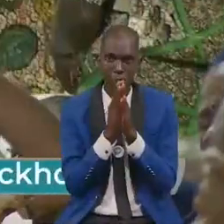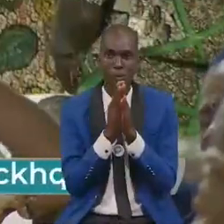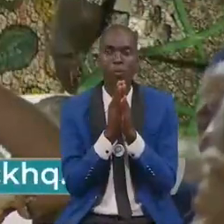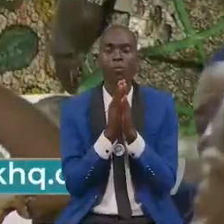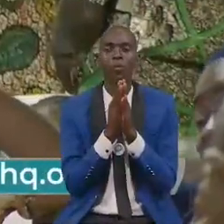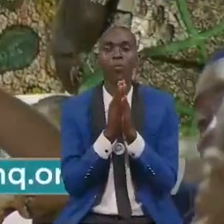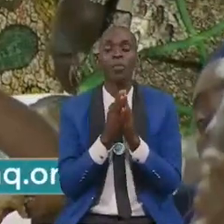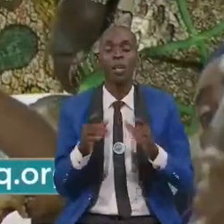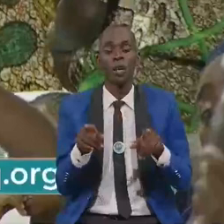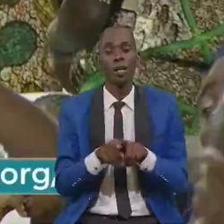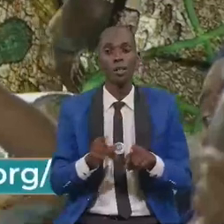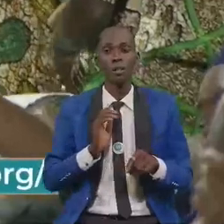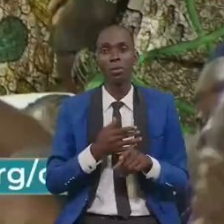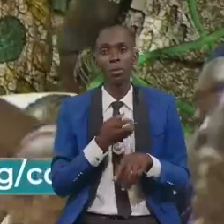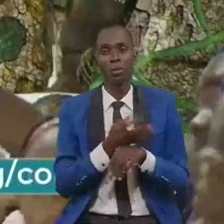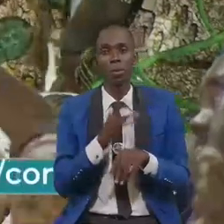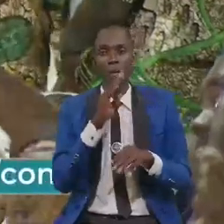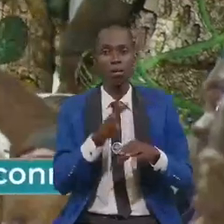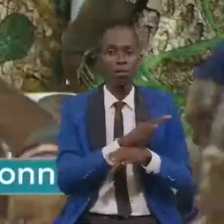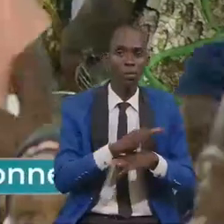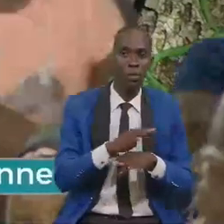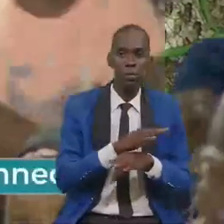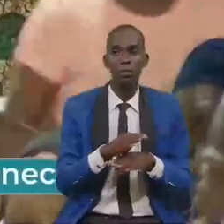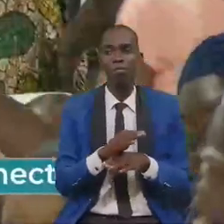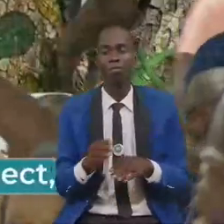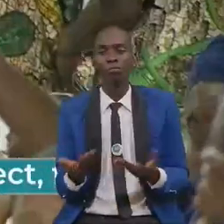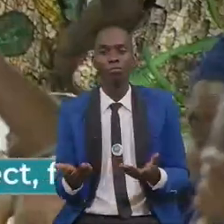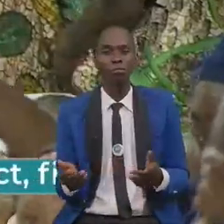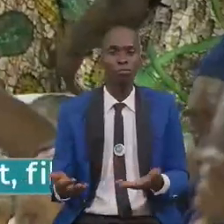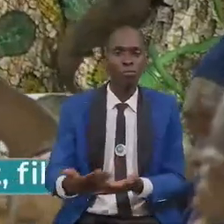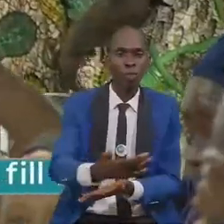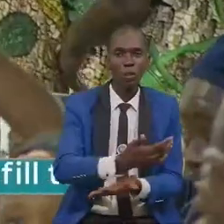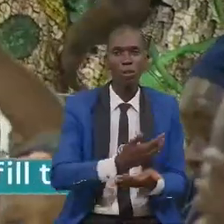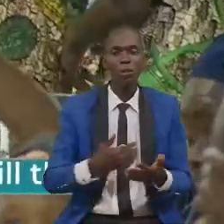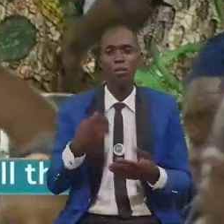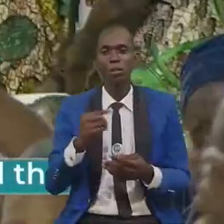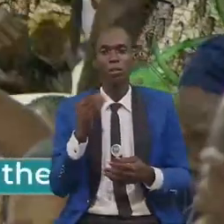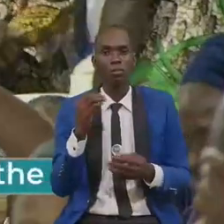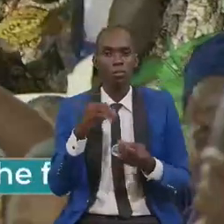pendant que le Conseil sont en train de faire le travail vous soyez dans la prière